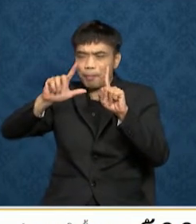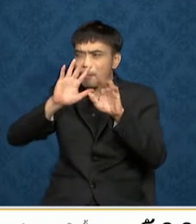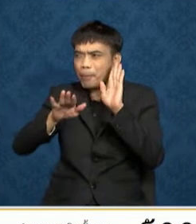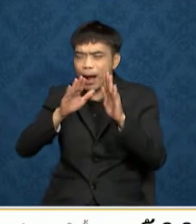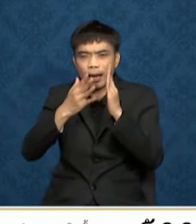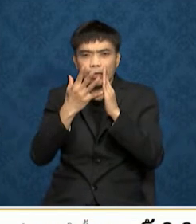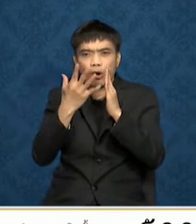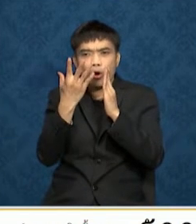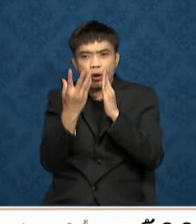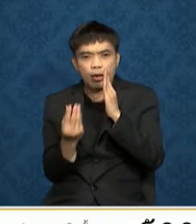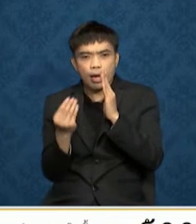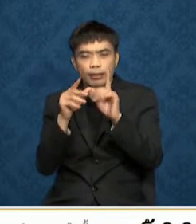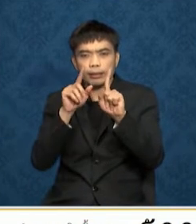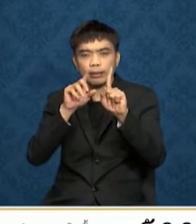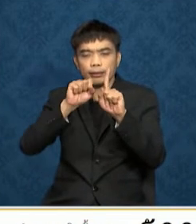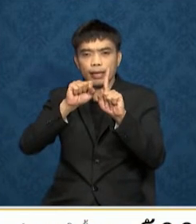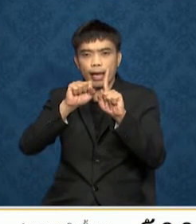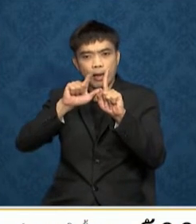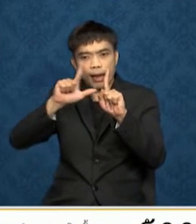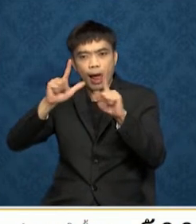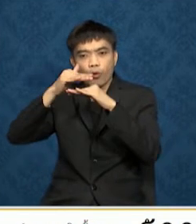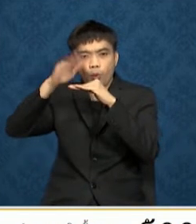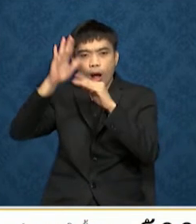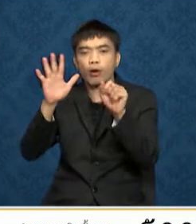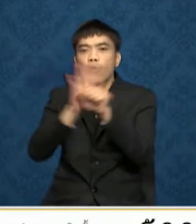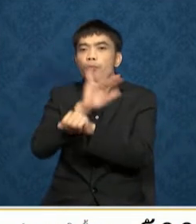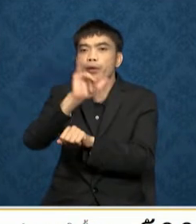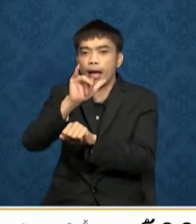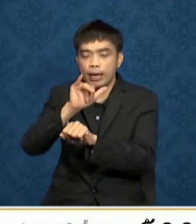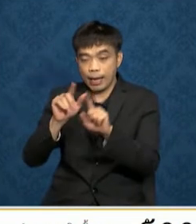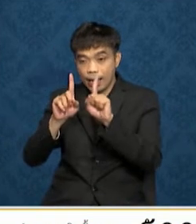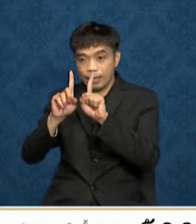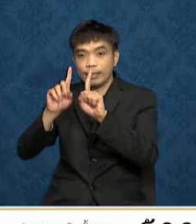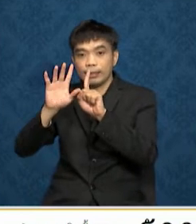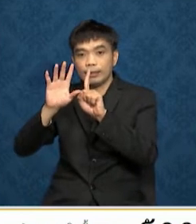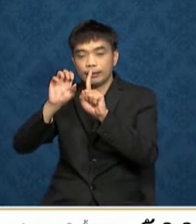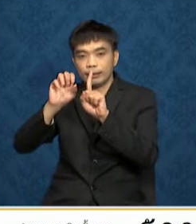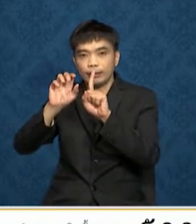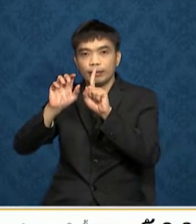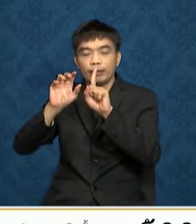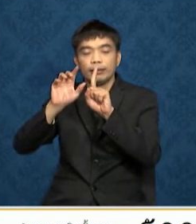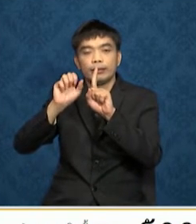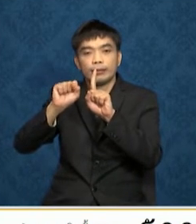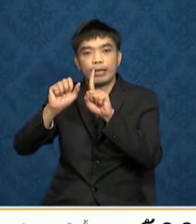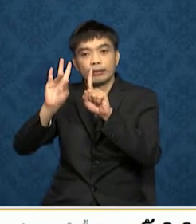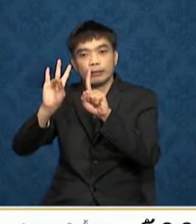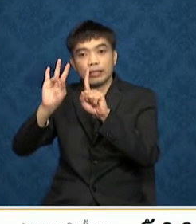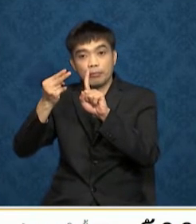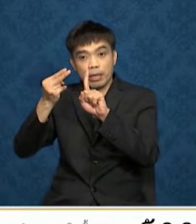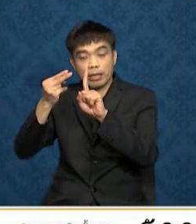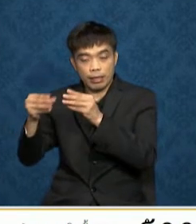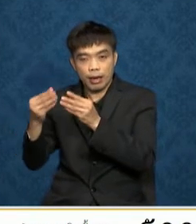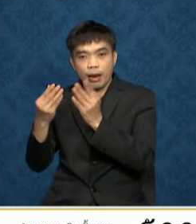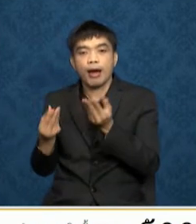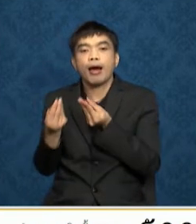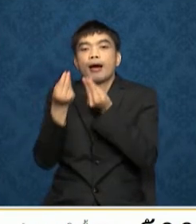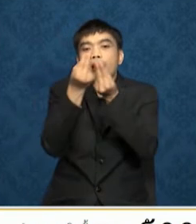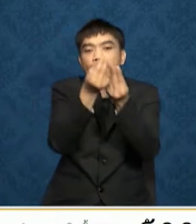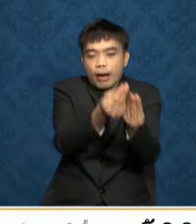17,000ล้านท่านเอา17,000ล้านนี้ให้กับท้องถิ่นเพิ่มได้มั้ครับท่าน